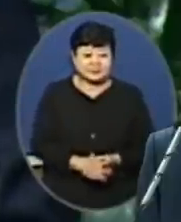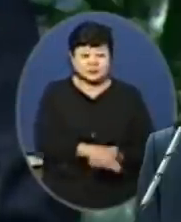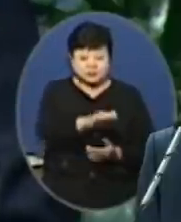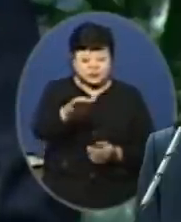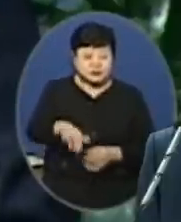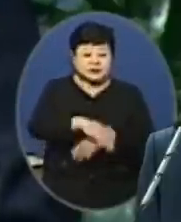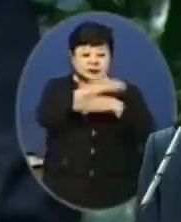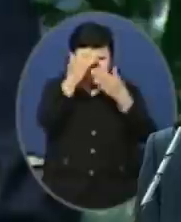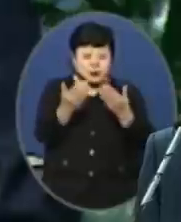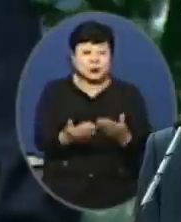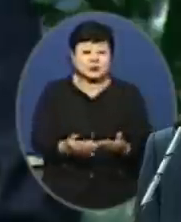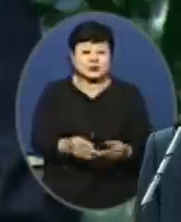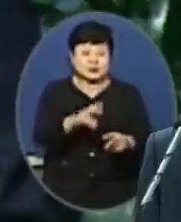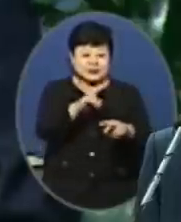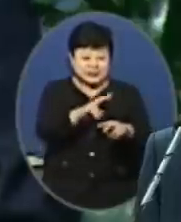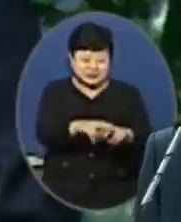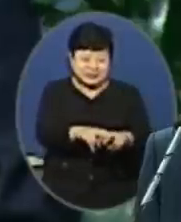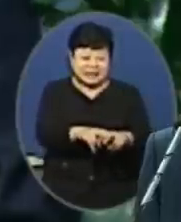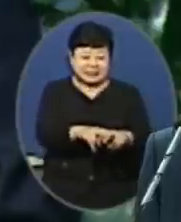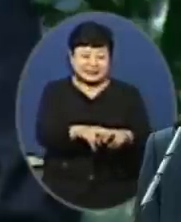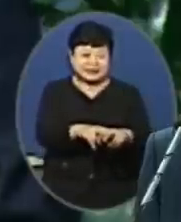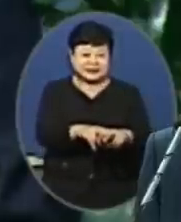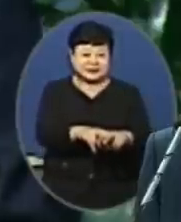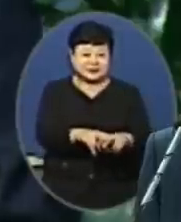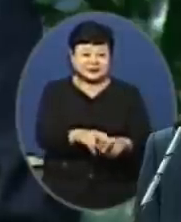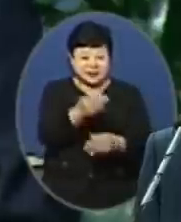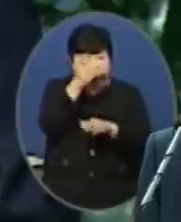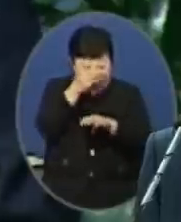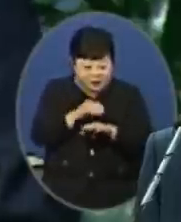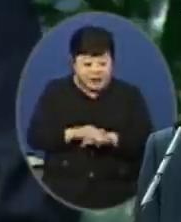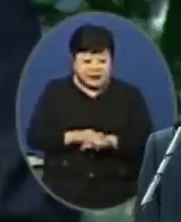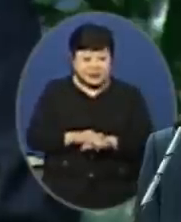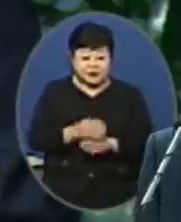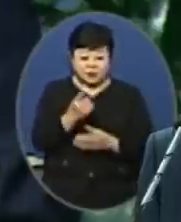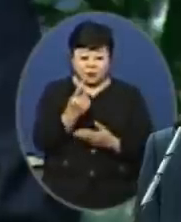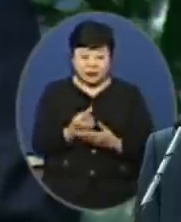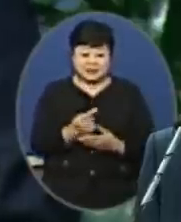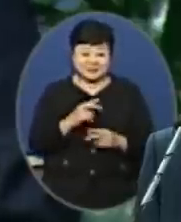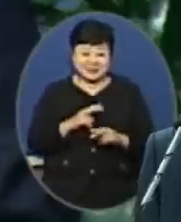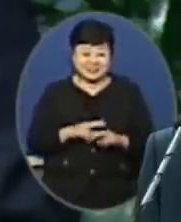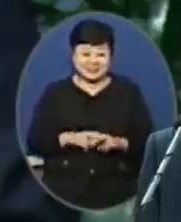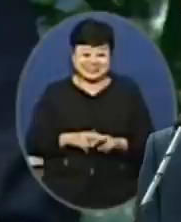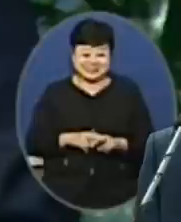우리들은 다 오늘 이 자리에 우리가 예배를 드리려 나와 앉아있으니까